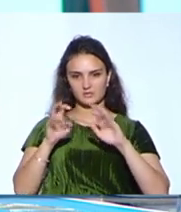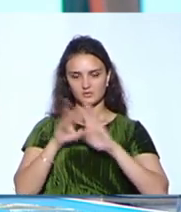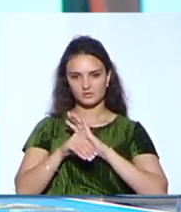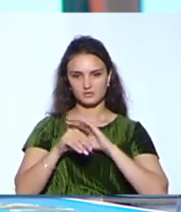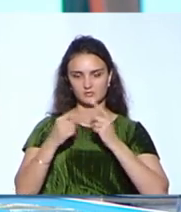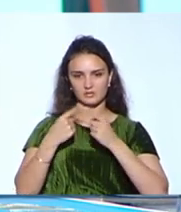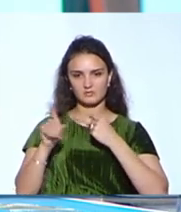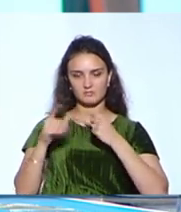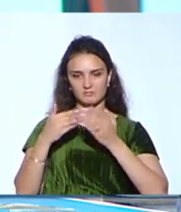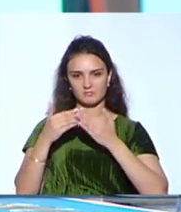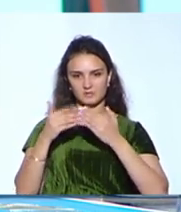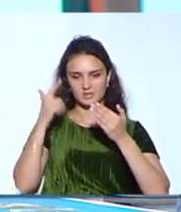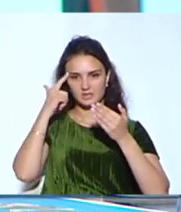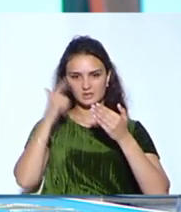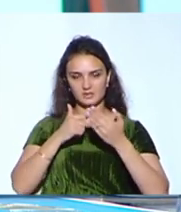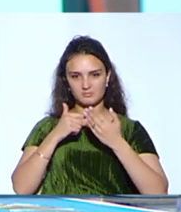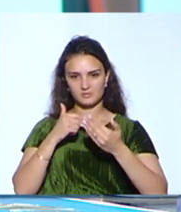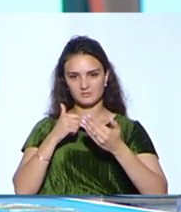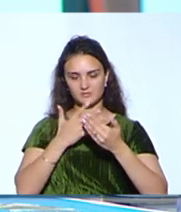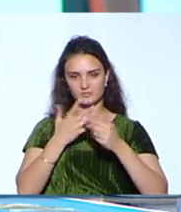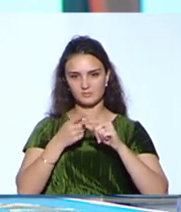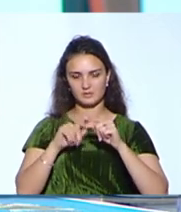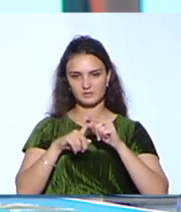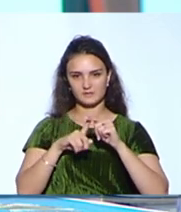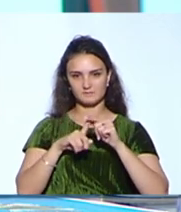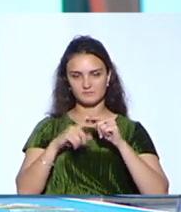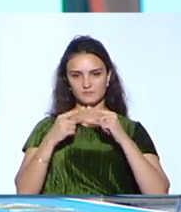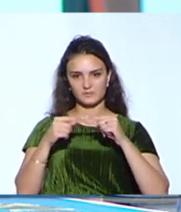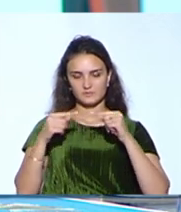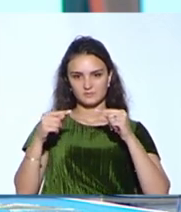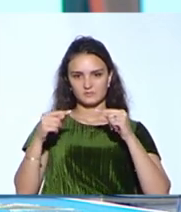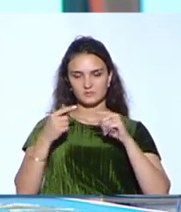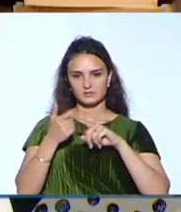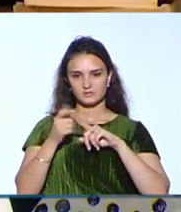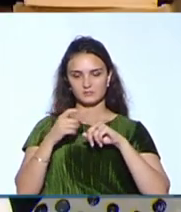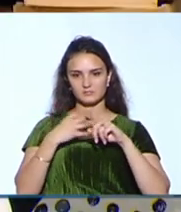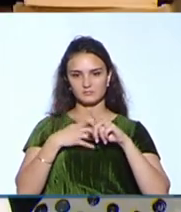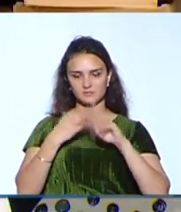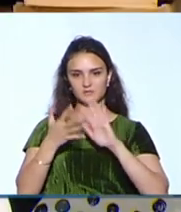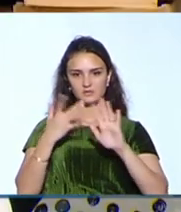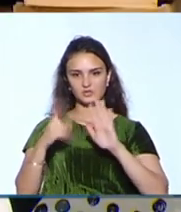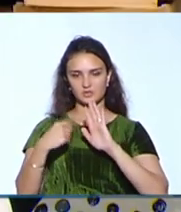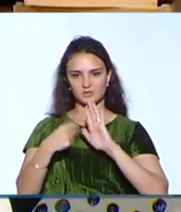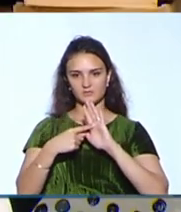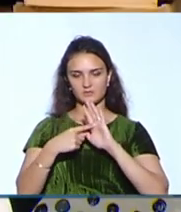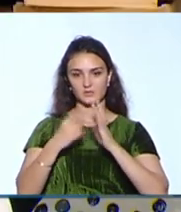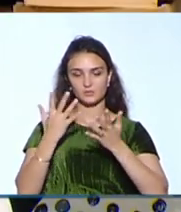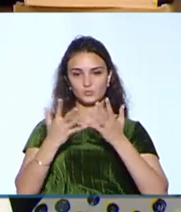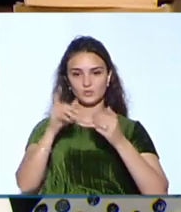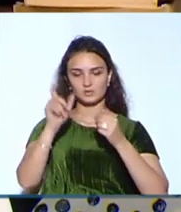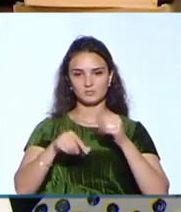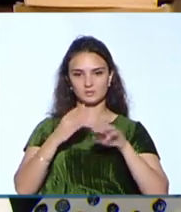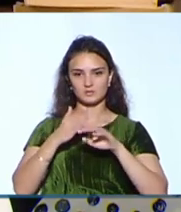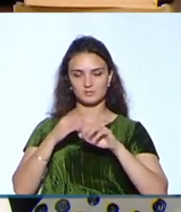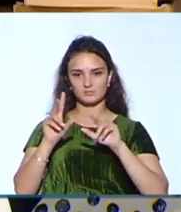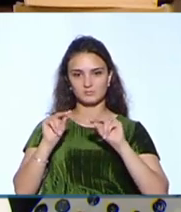მაგალითად განათლების მახასიათებლები, რომელიც სხვადასხვა, ეს ძალიან მნიშვნელოვანი ხა შეკითხვა. იცით, თუ კი ადამიანს